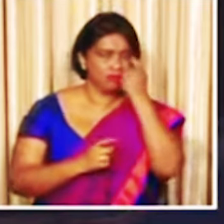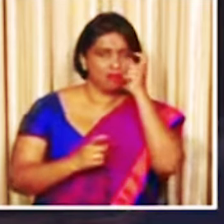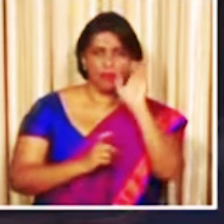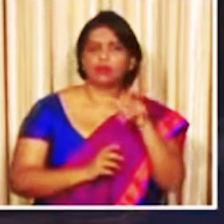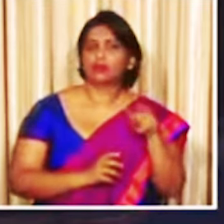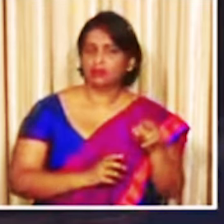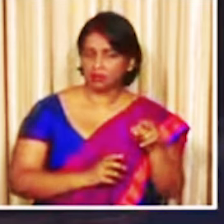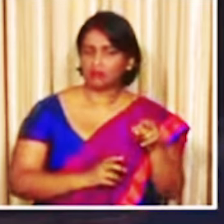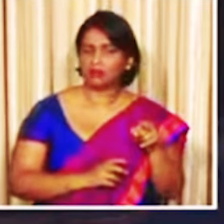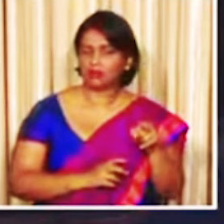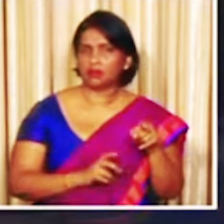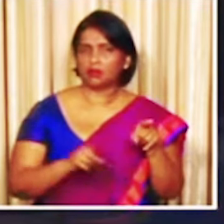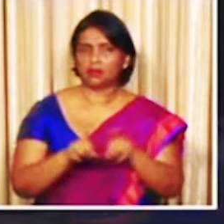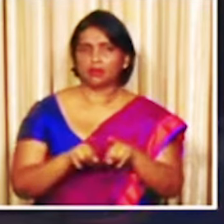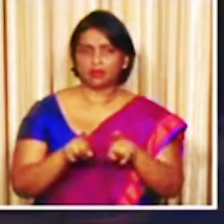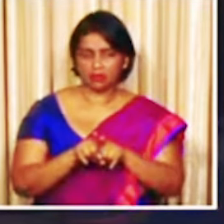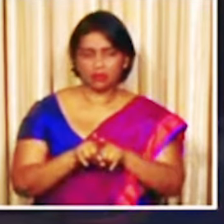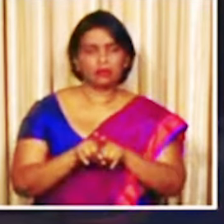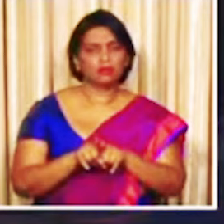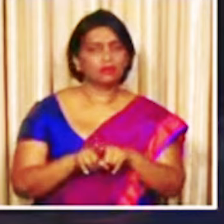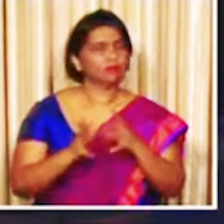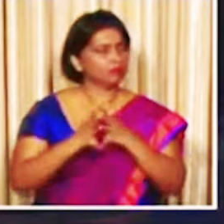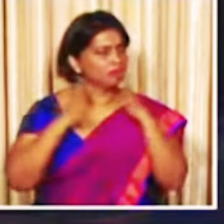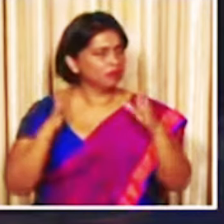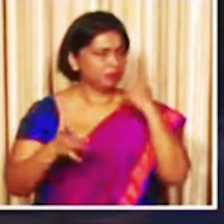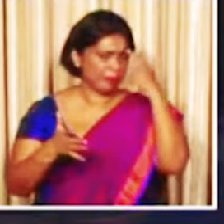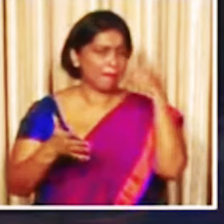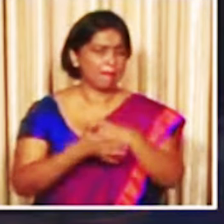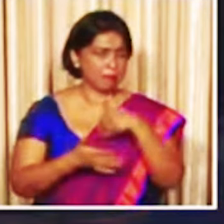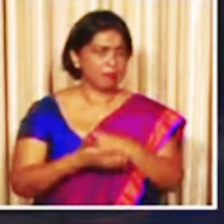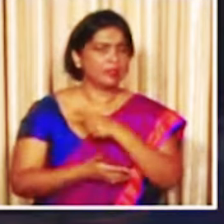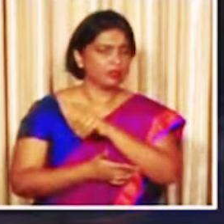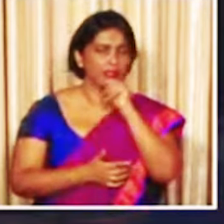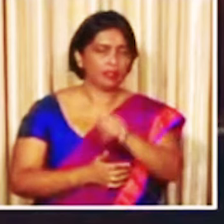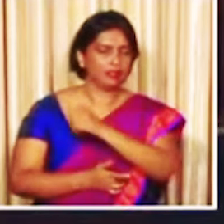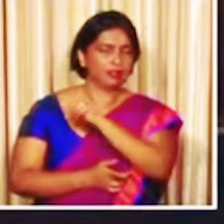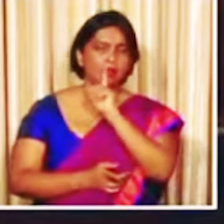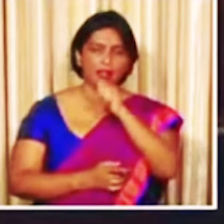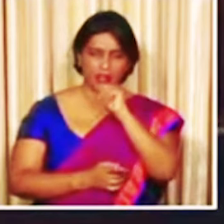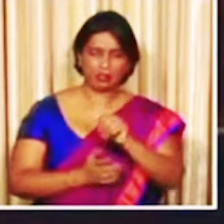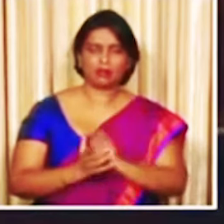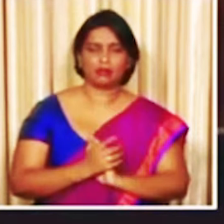மனவேதனையில் இருக்கின்றார்கள். வந்து அம்மையார் அவர்கள் சொன்ன குற்றச்சாட்டு முற்று முழுதிலும் உண்மையானது. தேங்க்யூ.